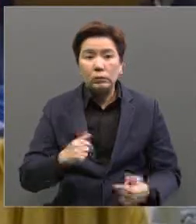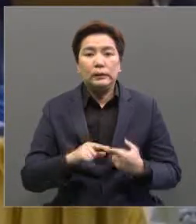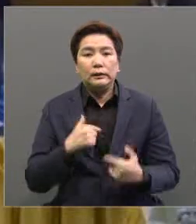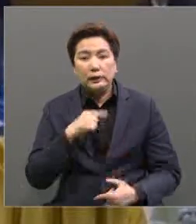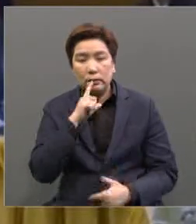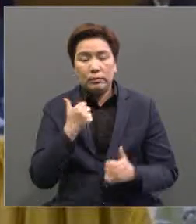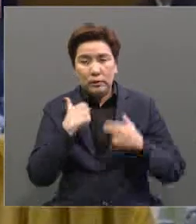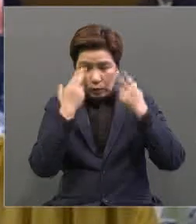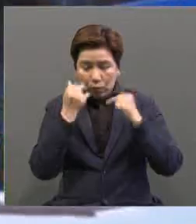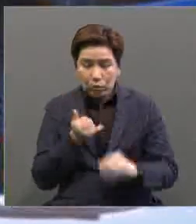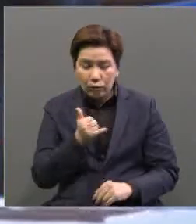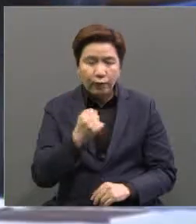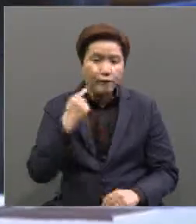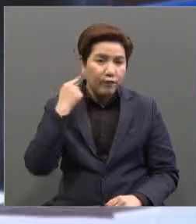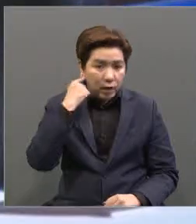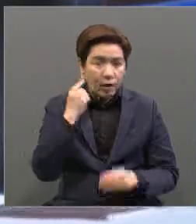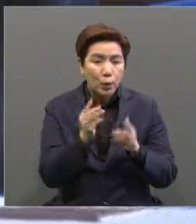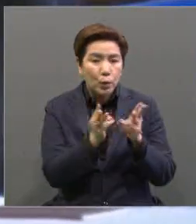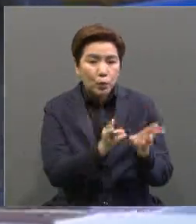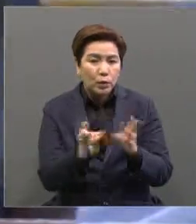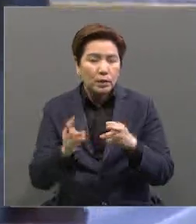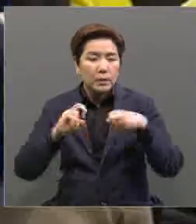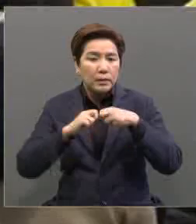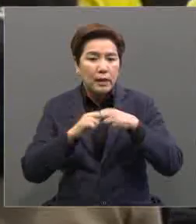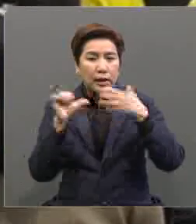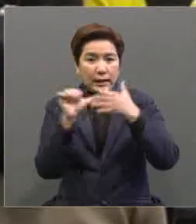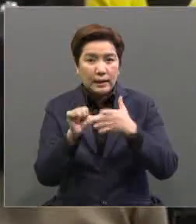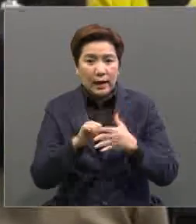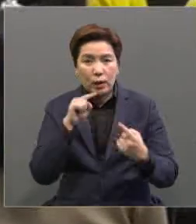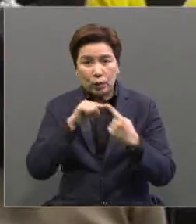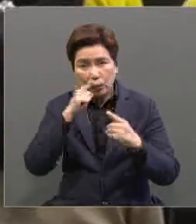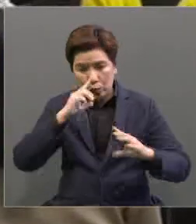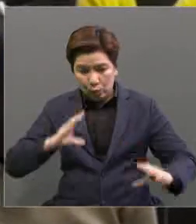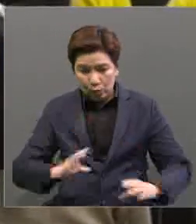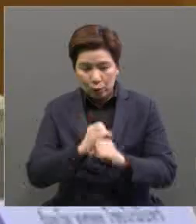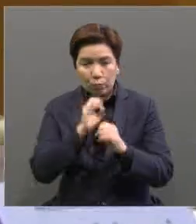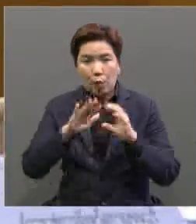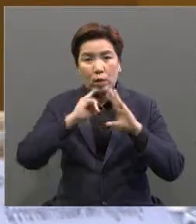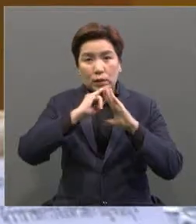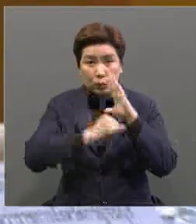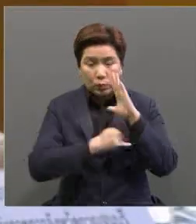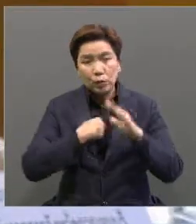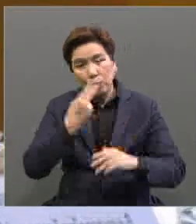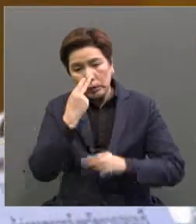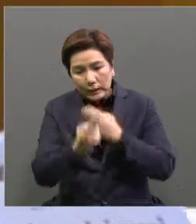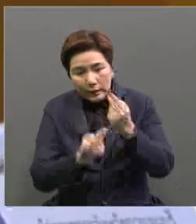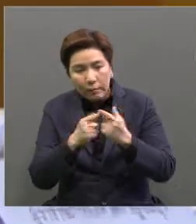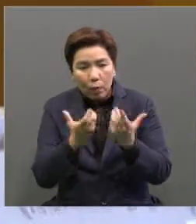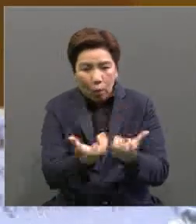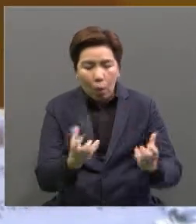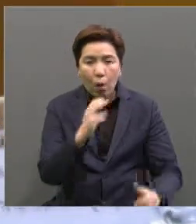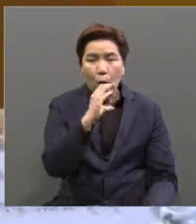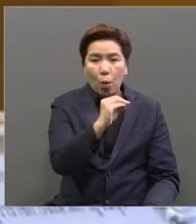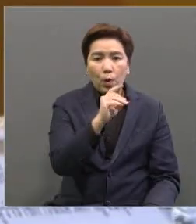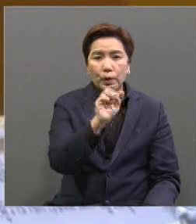จากนั้นท่านนายกก็เดินทางไปรับฟังแนวทางในการพัฒนาและแก้ไขปัญหาภาพรวมของจังหวัดนะครับแล้วก็ไปเยี่ยมชมนิทรรศการสินค้า